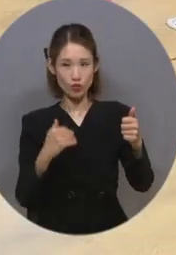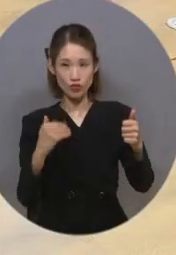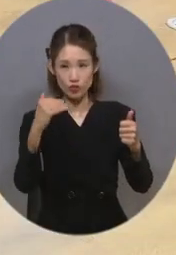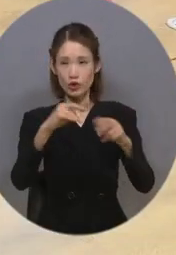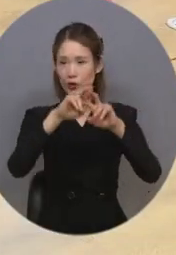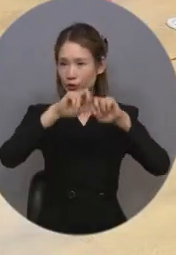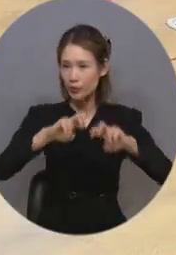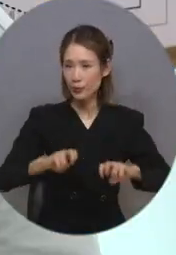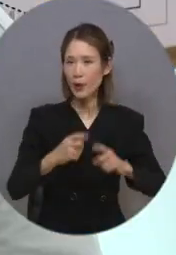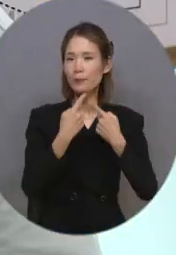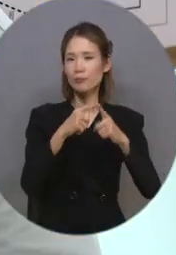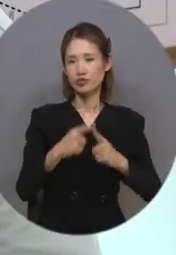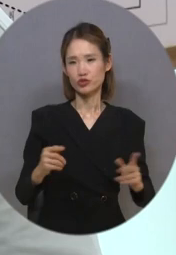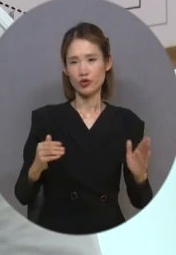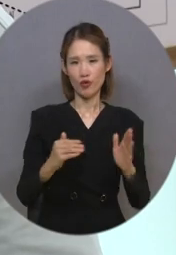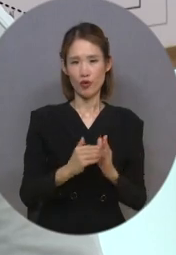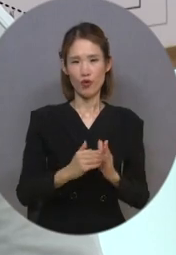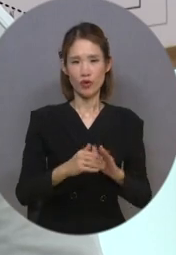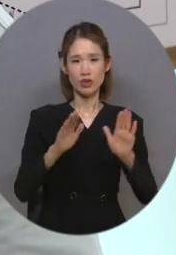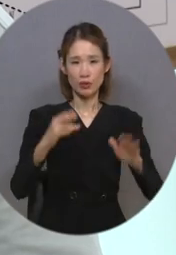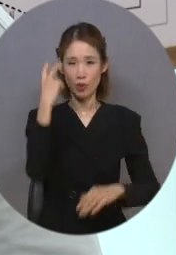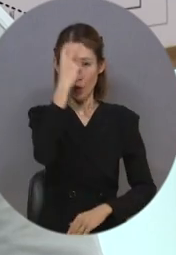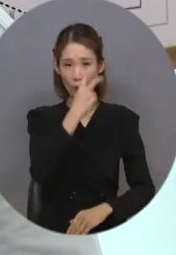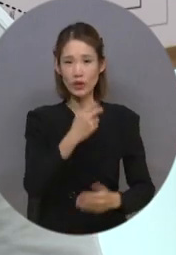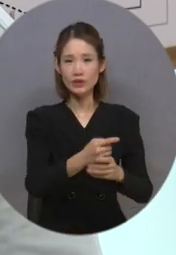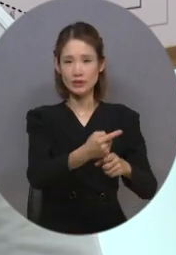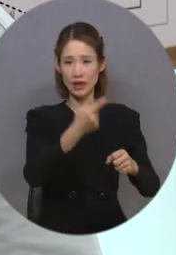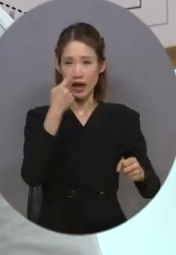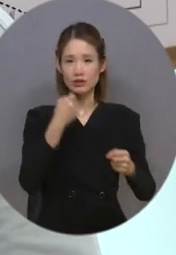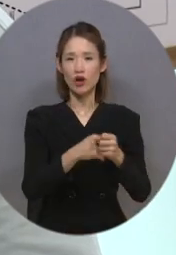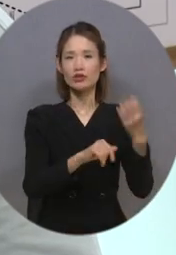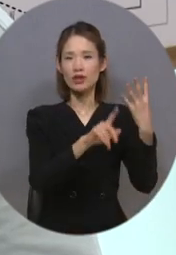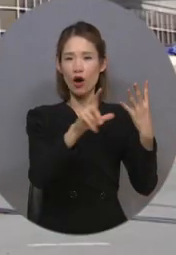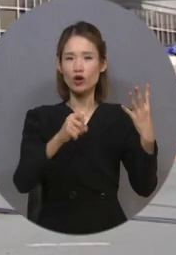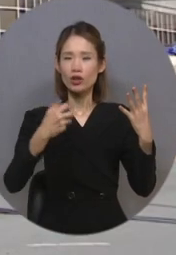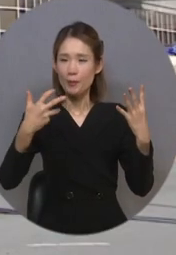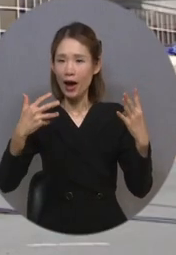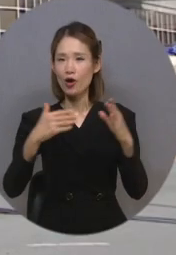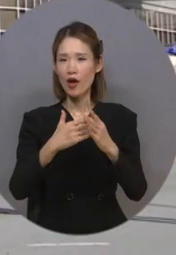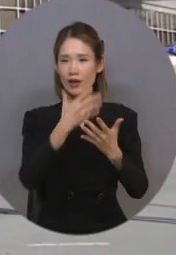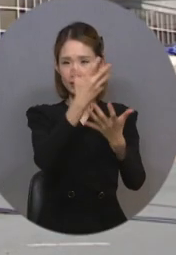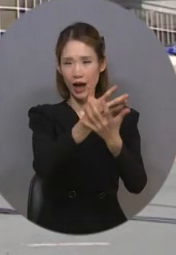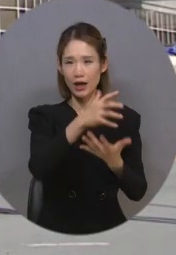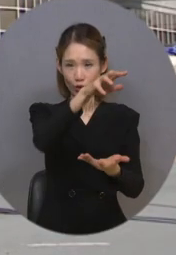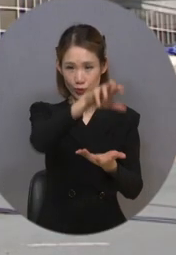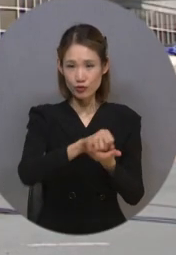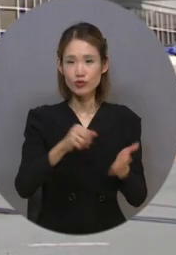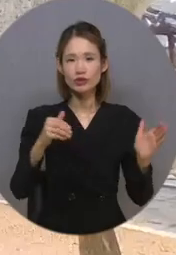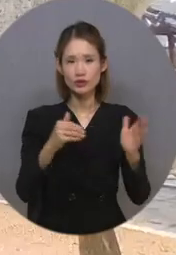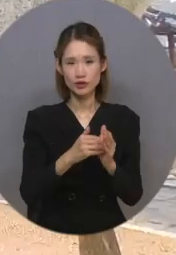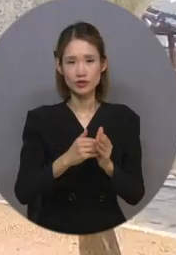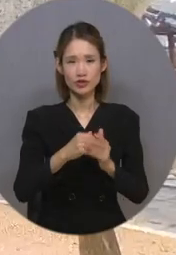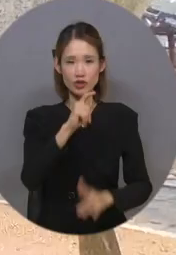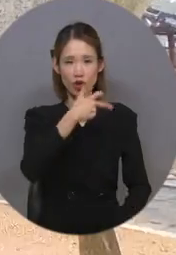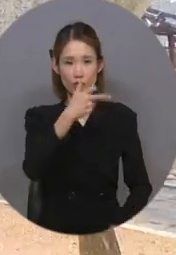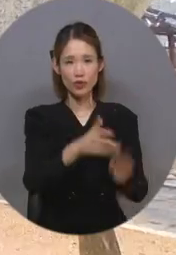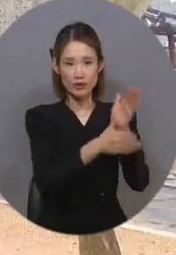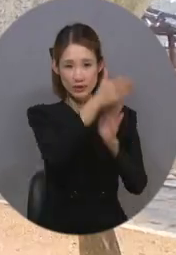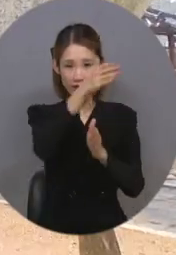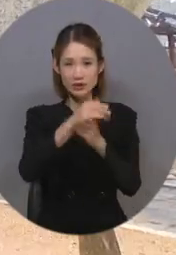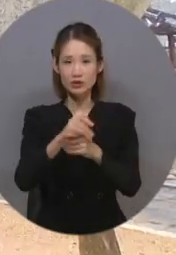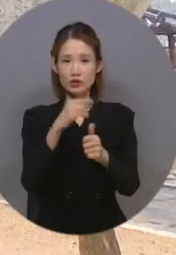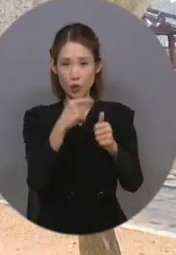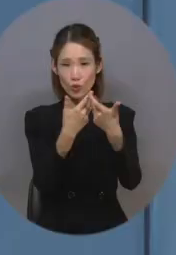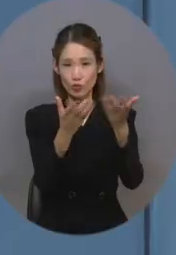이번 조사는 지난해 4월부터 8월까지 자료를 수집하고 17개 시도와 교육부 보건복지부 등